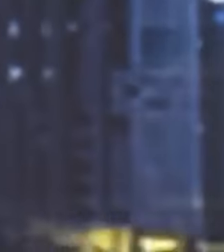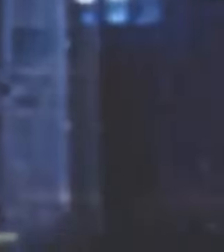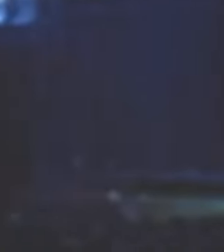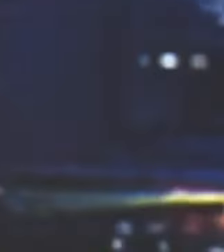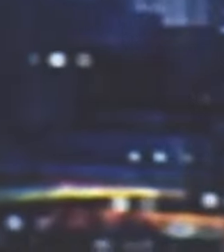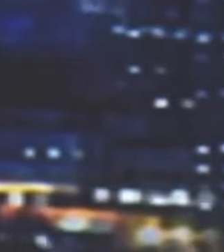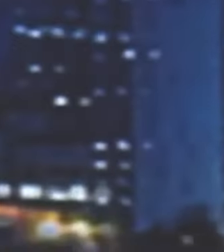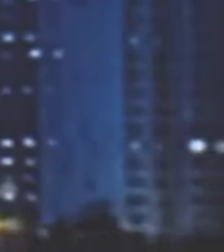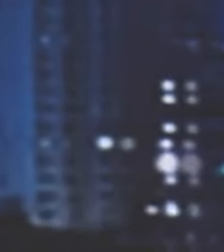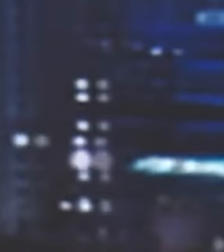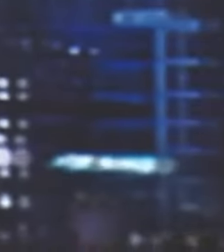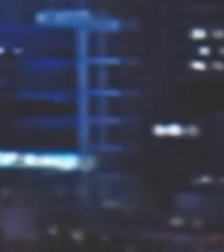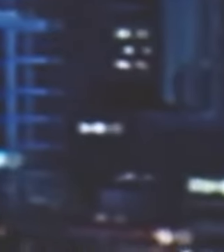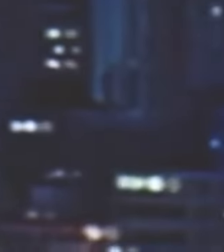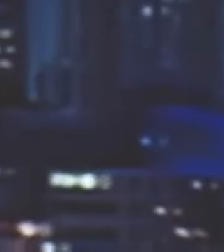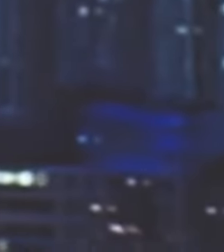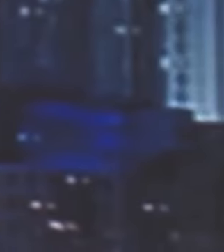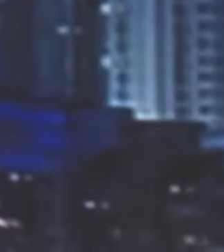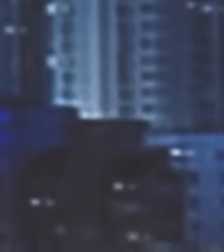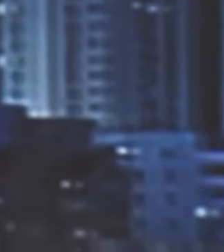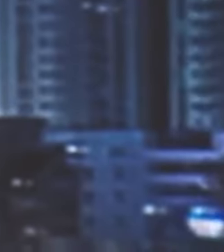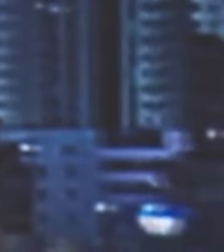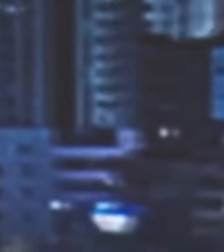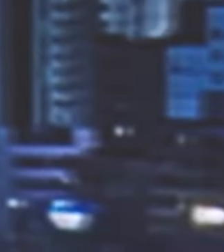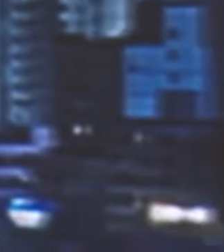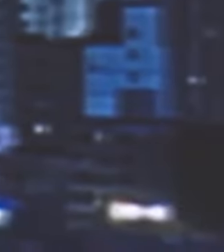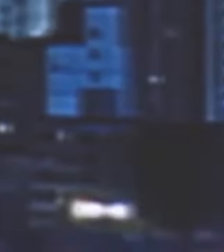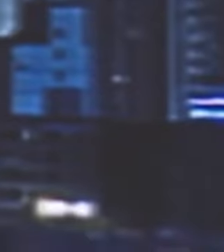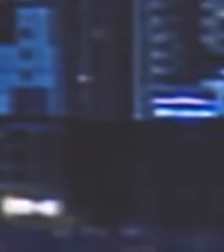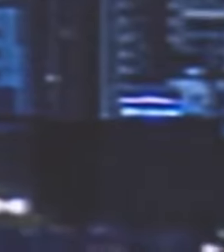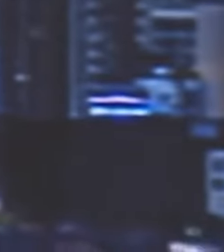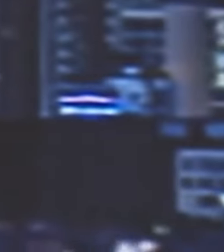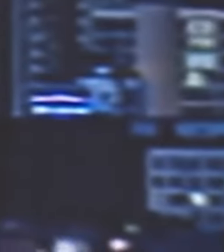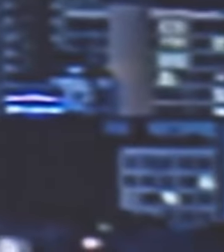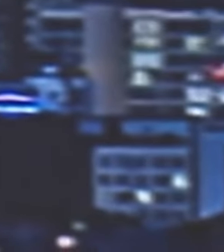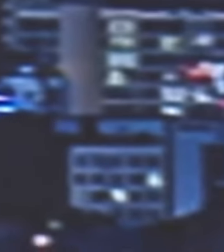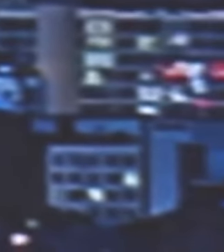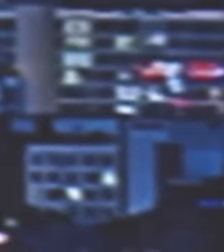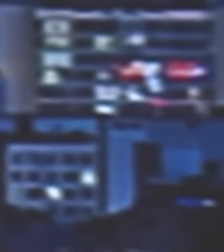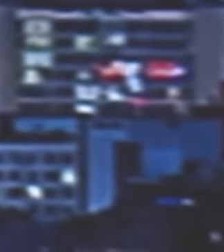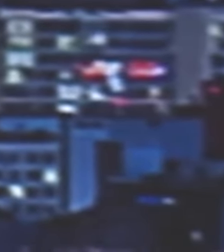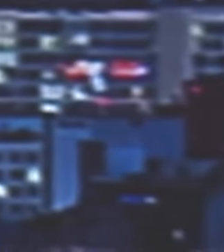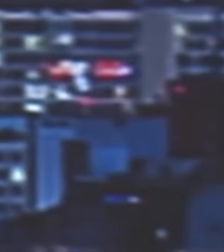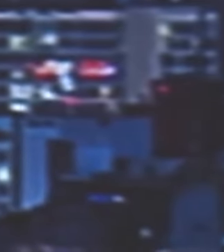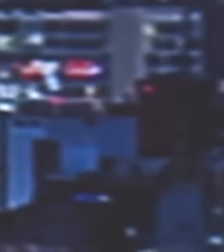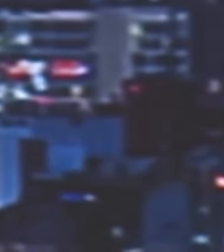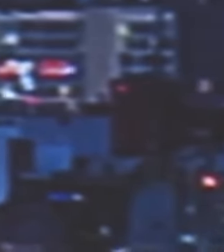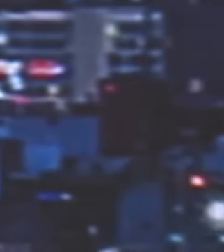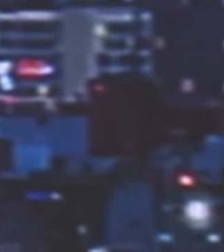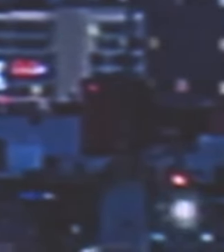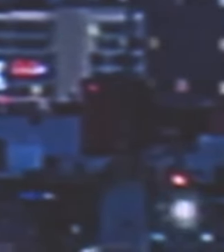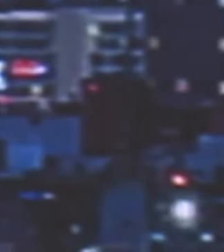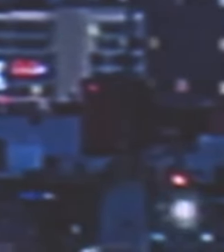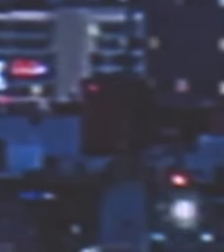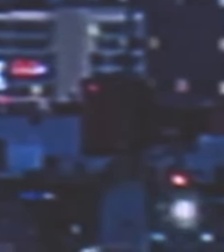JTBC 뉴스를 시청해 주셔서 고맙습니다. 저희는 저녁 6시 50분 뉴스룸에서 뵙겠습니다.